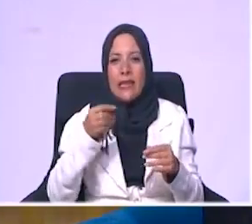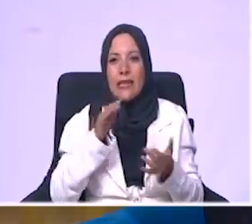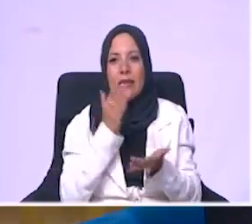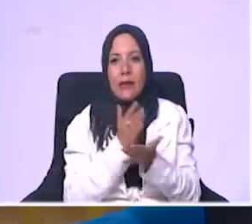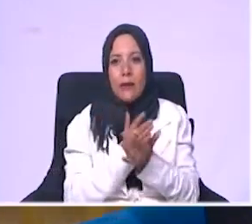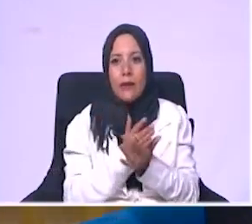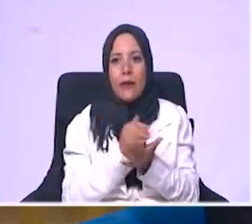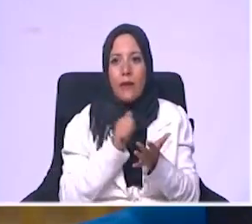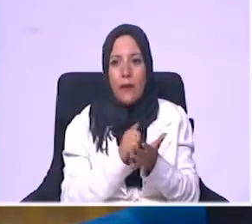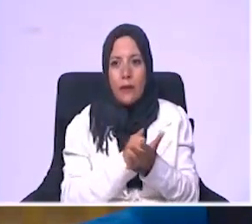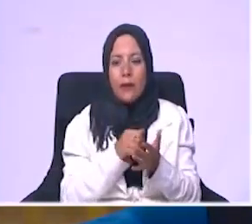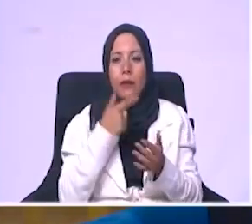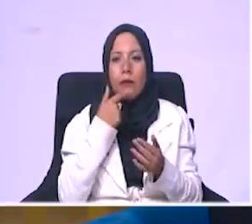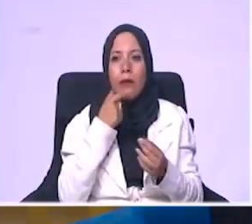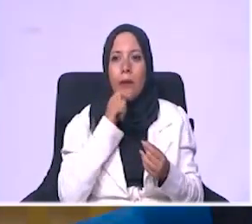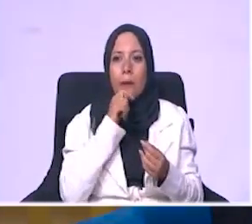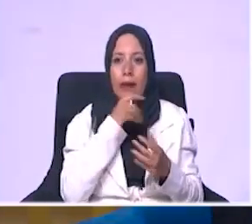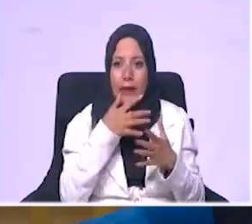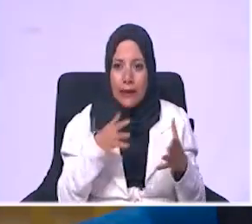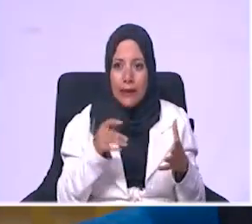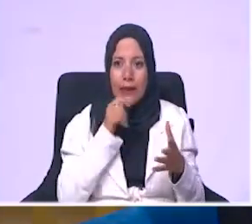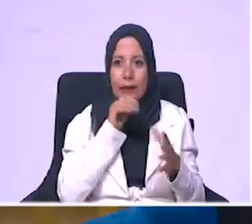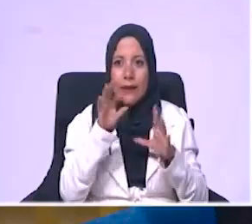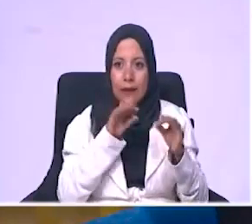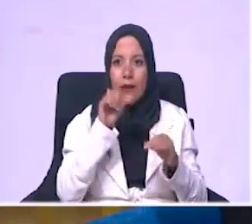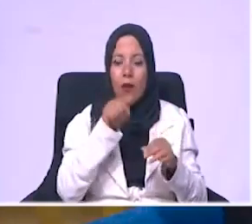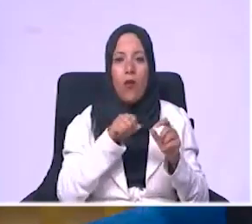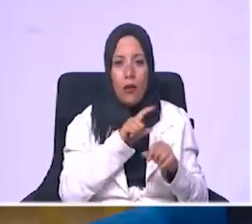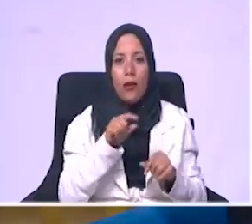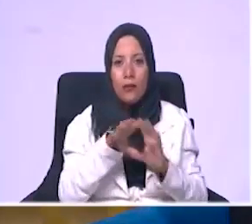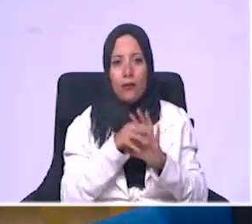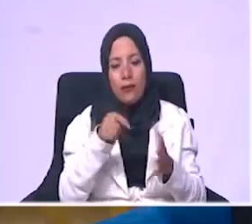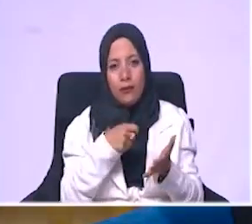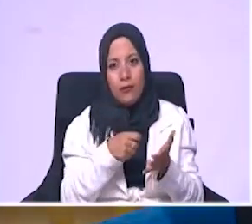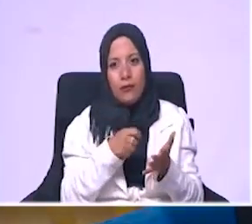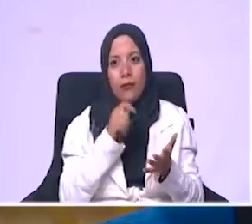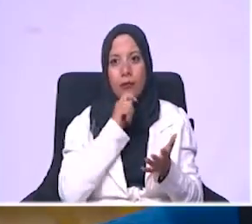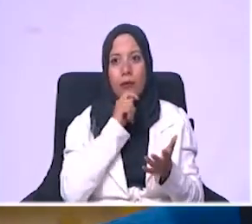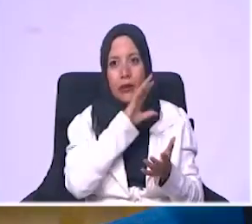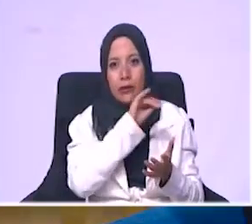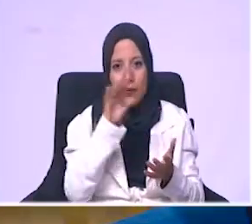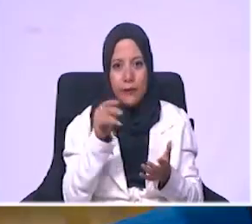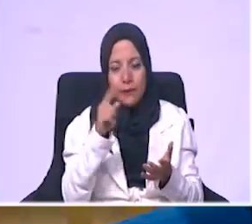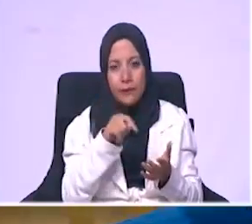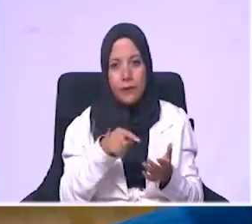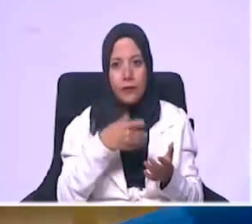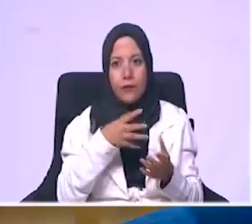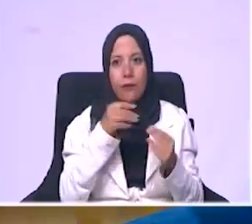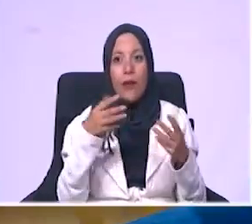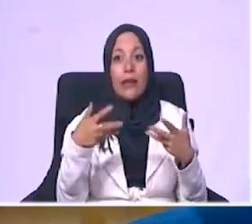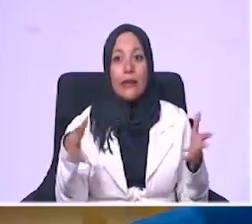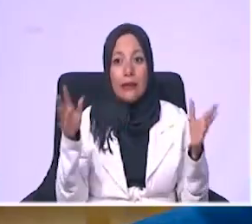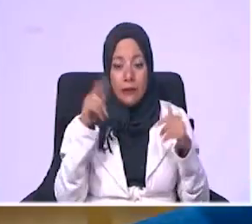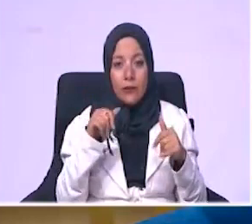البيت بيبقى اغلبه ستات وبيبقى اغلبه ان هي مناسبه اصلا موجود فيها ستات وموجود فيها رجاله تواجد الستات بعد كتب الكتاب بيبقى كتير برضو